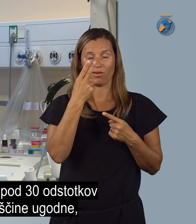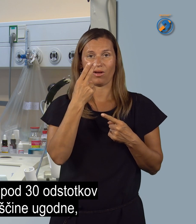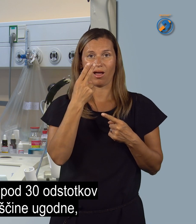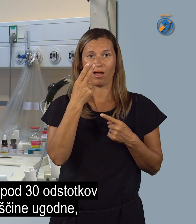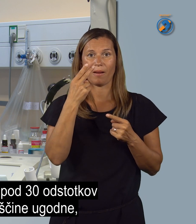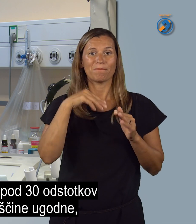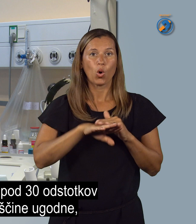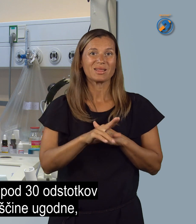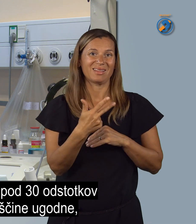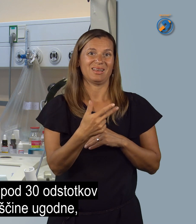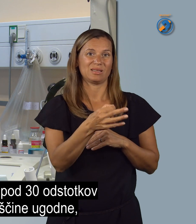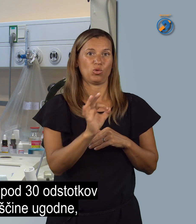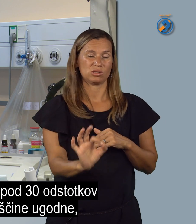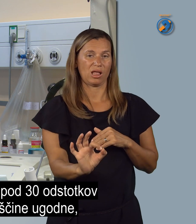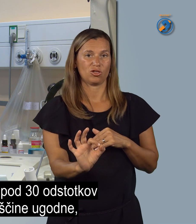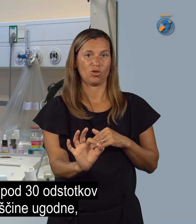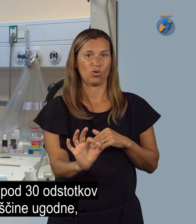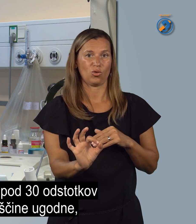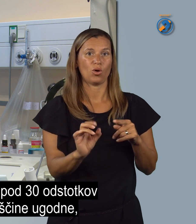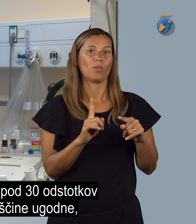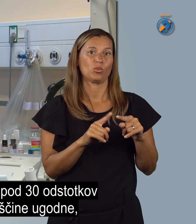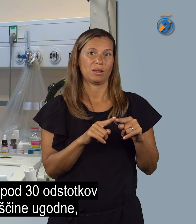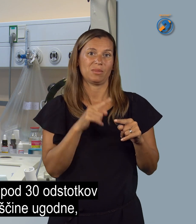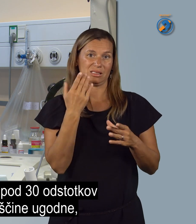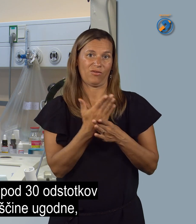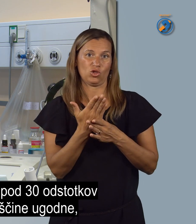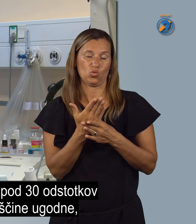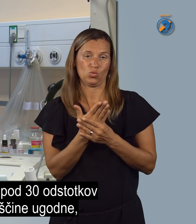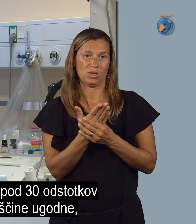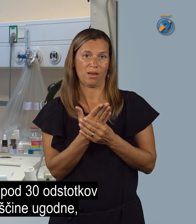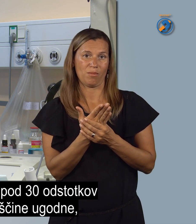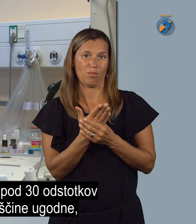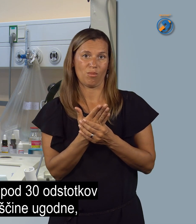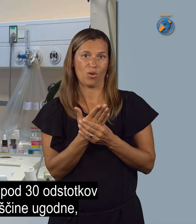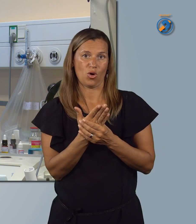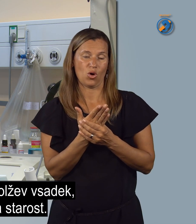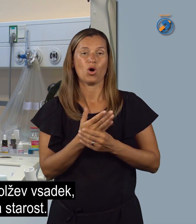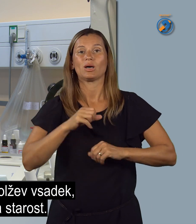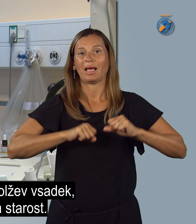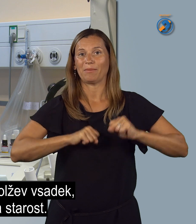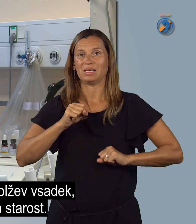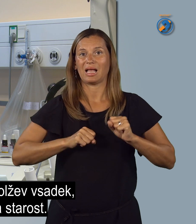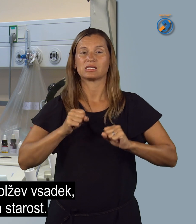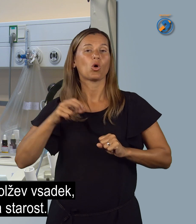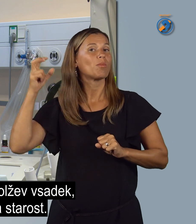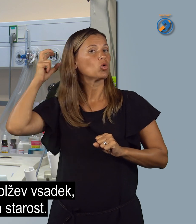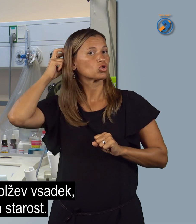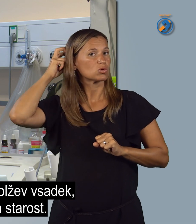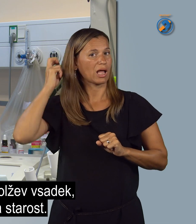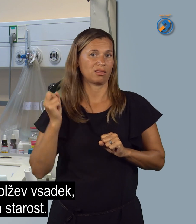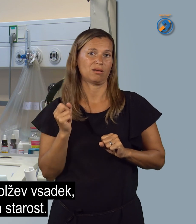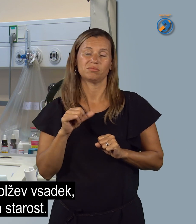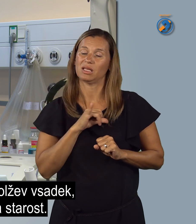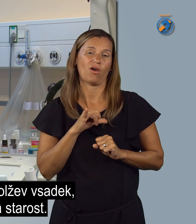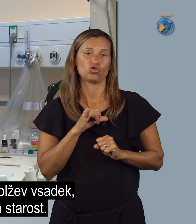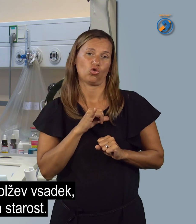pod 30%, mu svetujemo, če so ostale okoliščine pač ugodne, rehabilitacijo s polževim vsadkom,